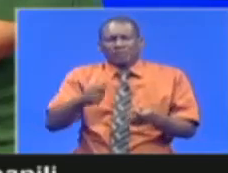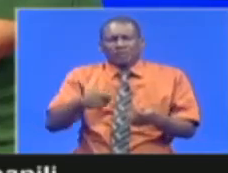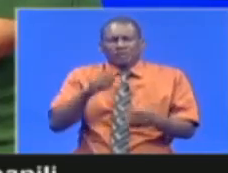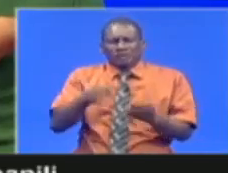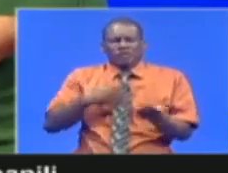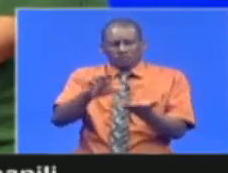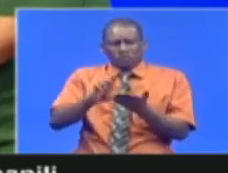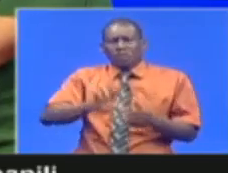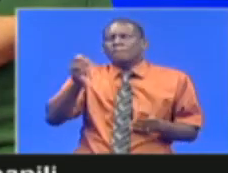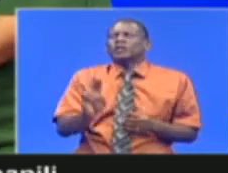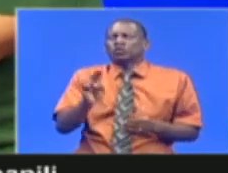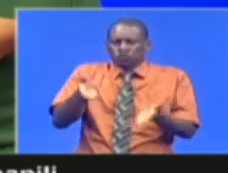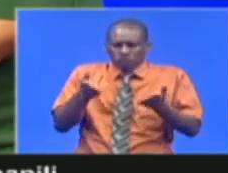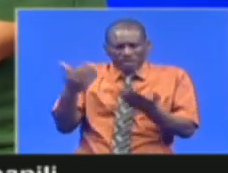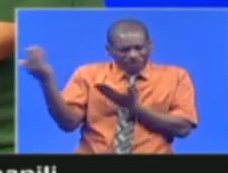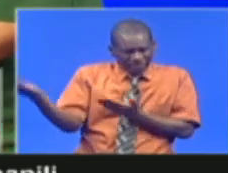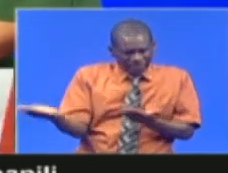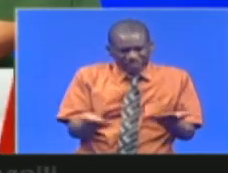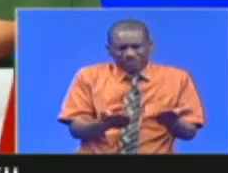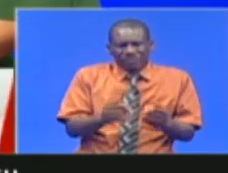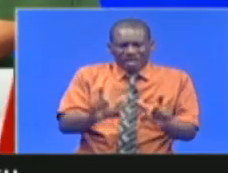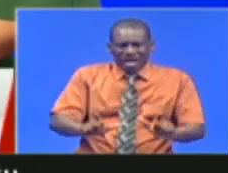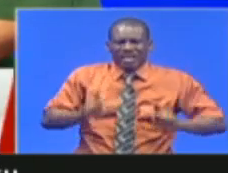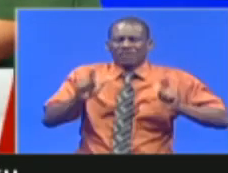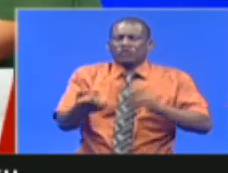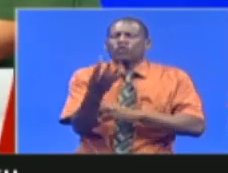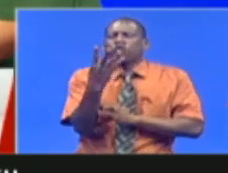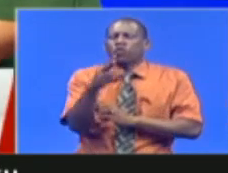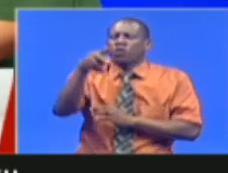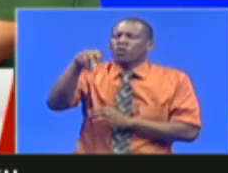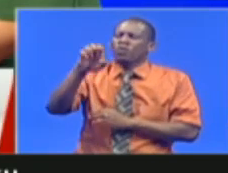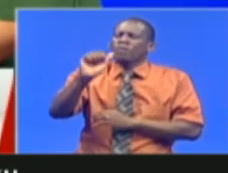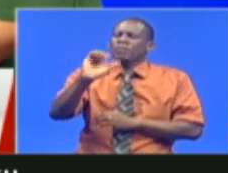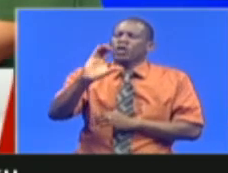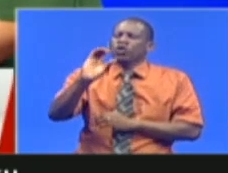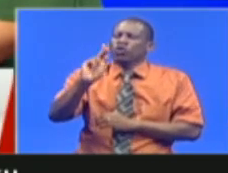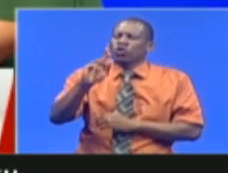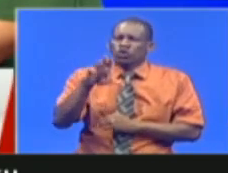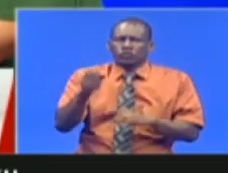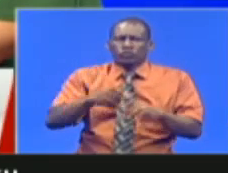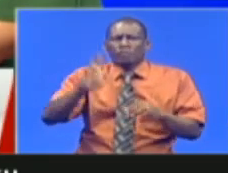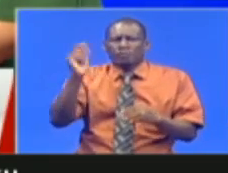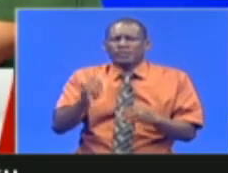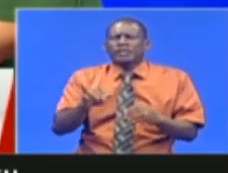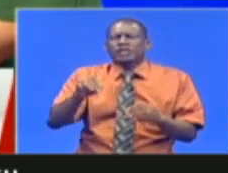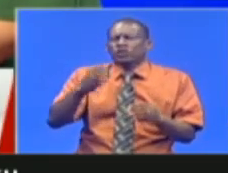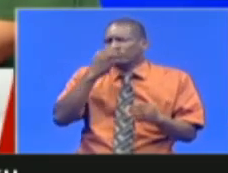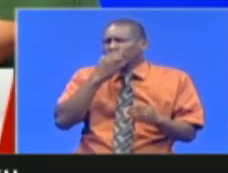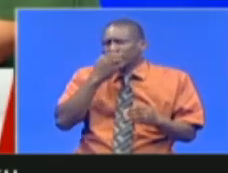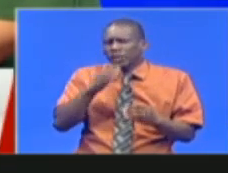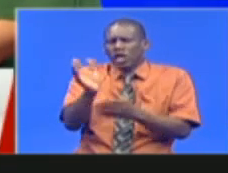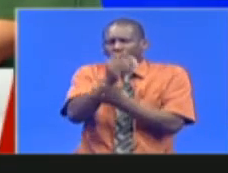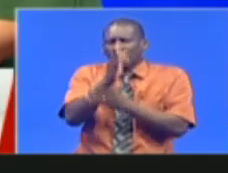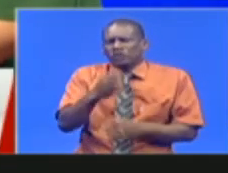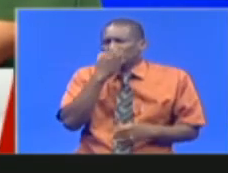Rais Uhuru Kenyatta leo amepokea zawadi ya kipekee ya Tausi wanne kutoka kwa Rais John Pombe Magufuli wa Tanzania. Balozi wa Tanzania humo